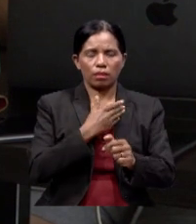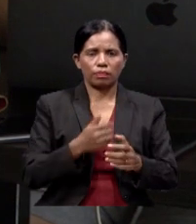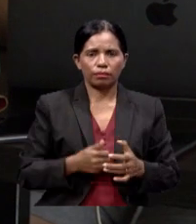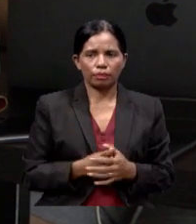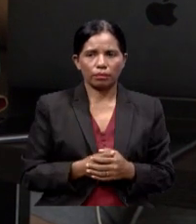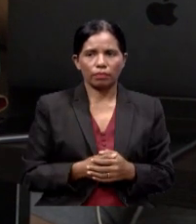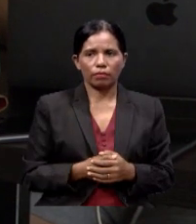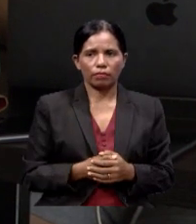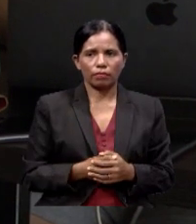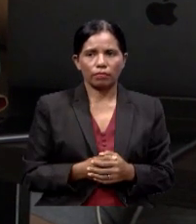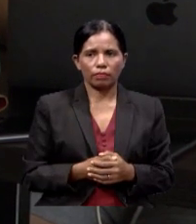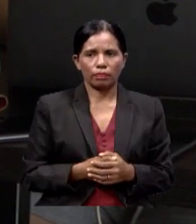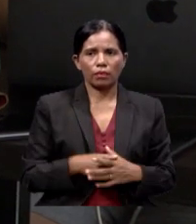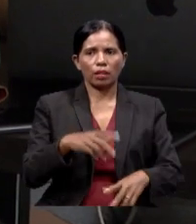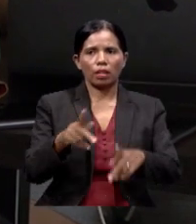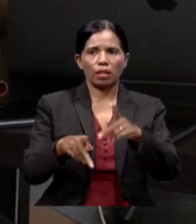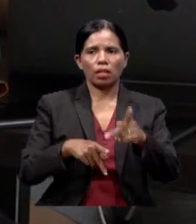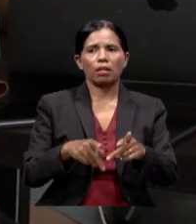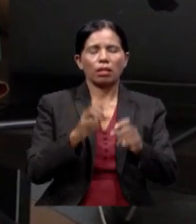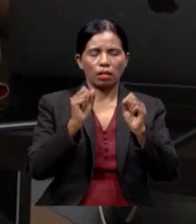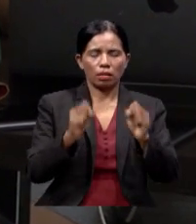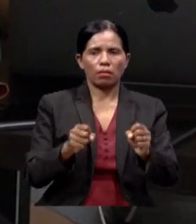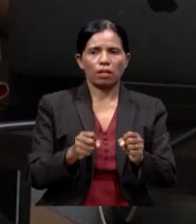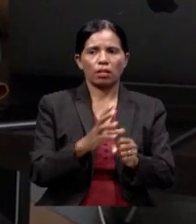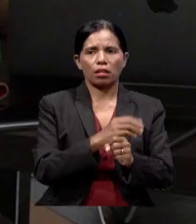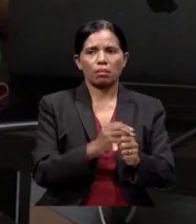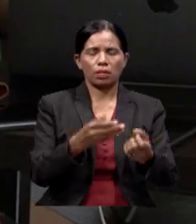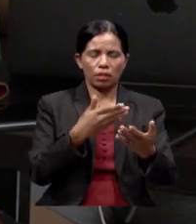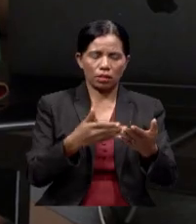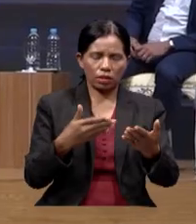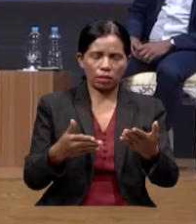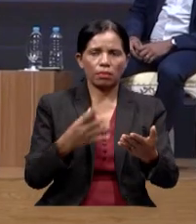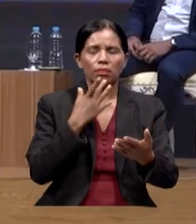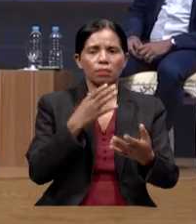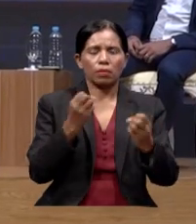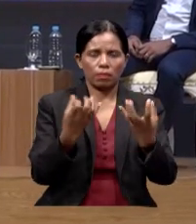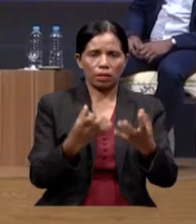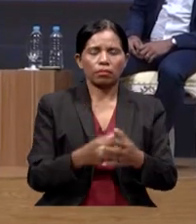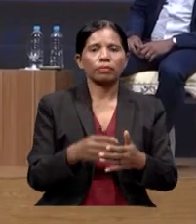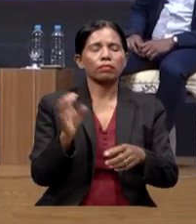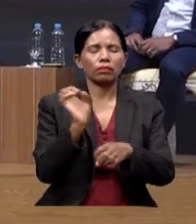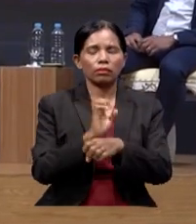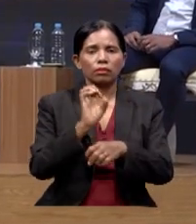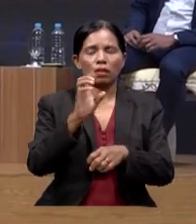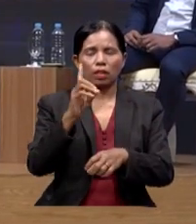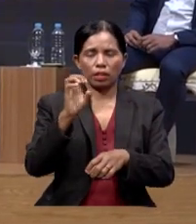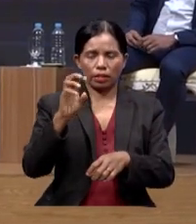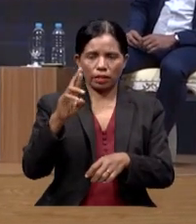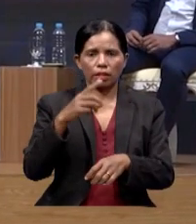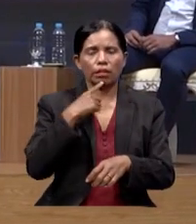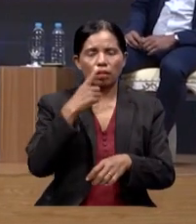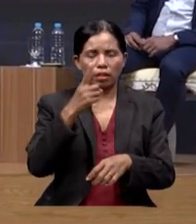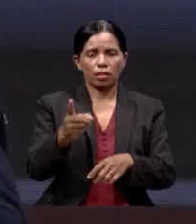ke orderan, kami juga butuh bahan yang banyak juga. Ekonomista Elder Lopez deklara